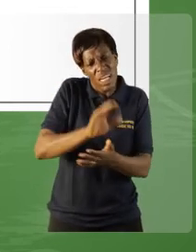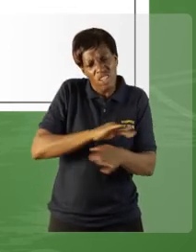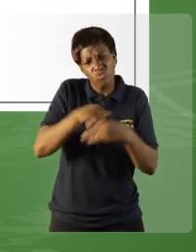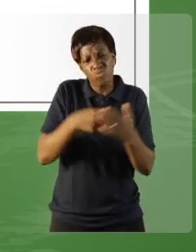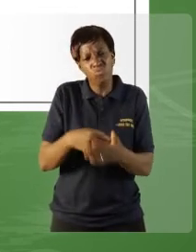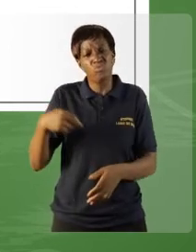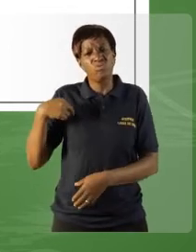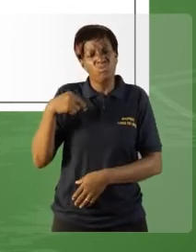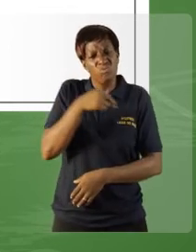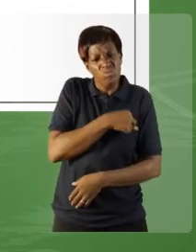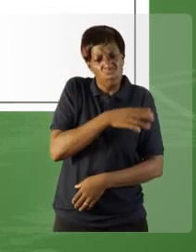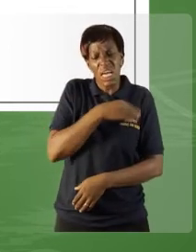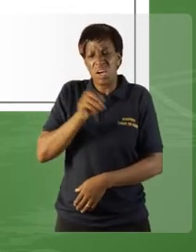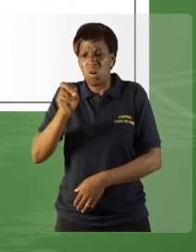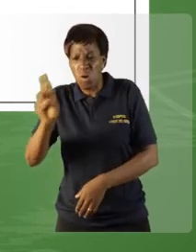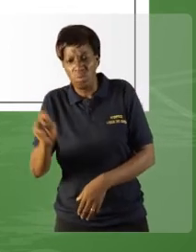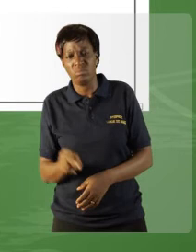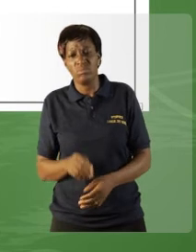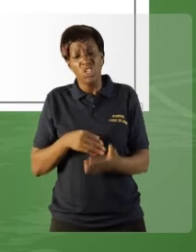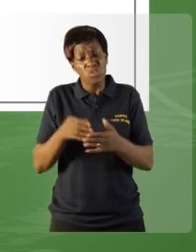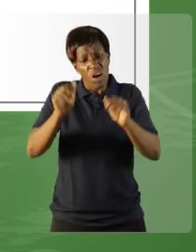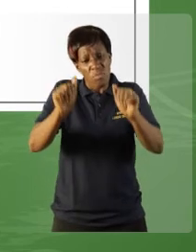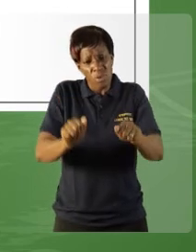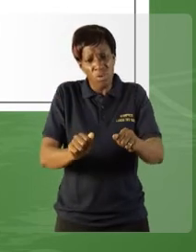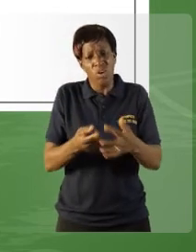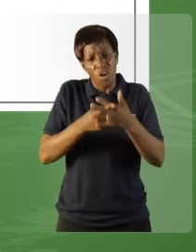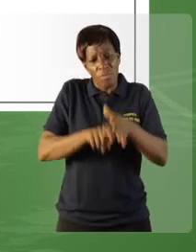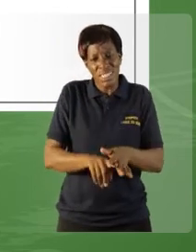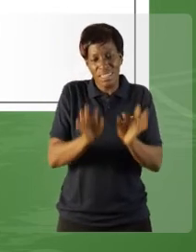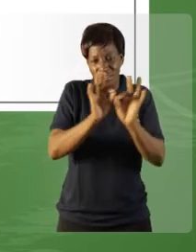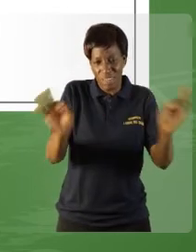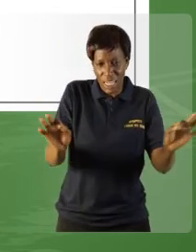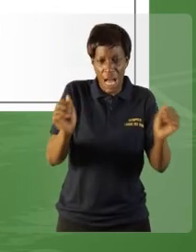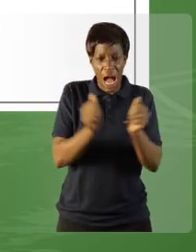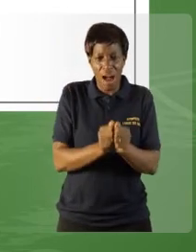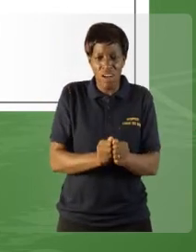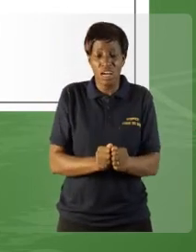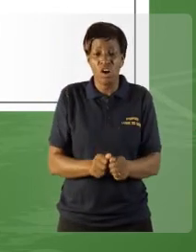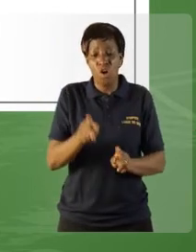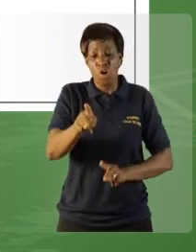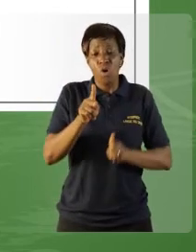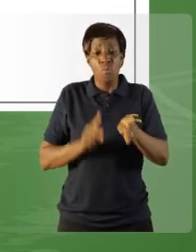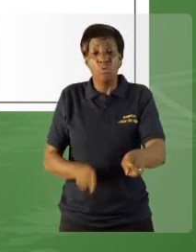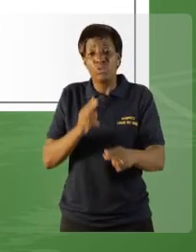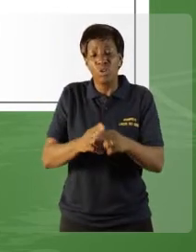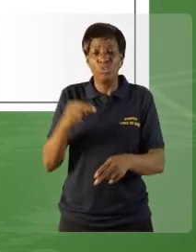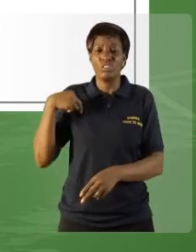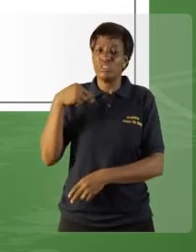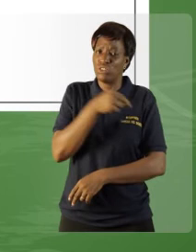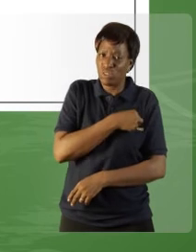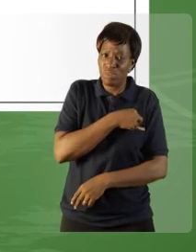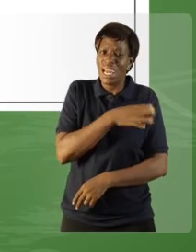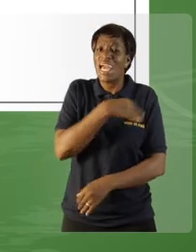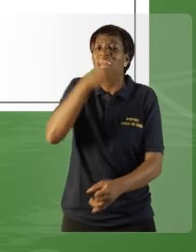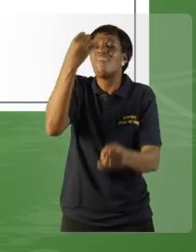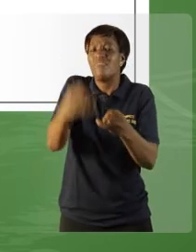Nous pouvons souvent commencer une phrase avec le pronom « nous » et vers